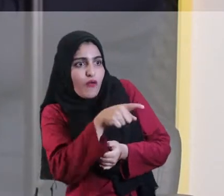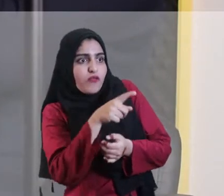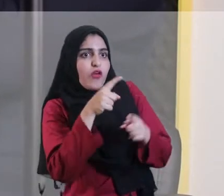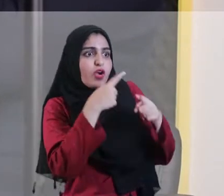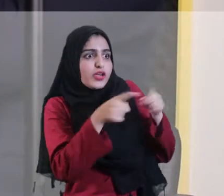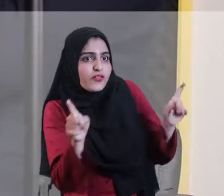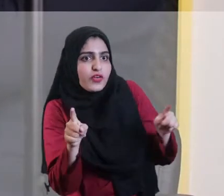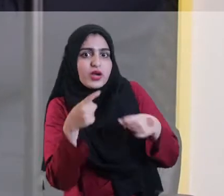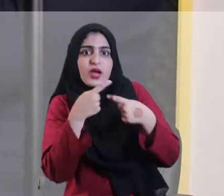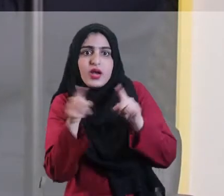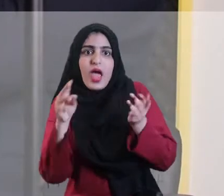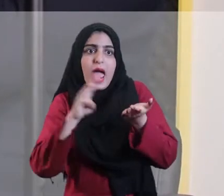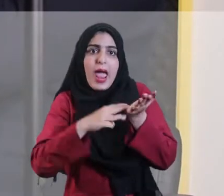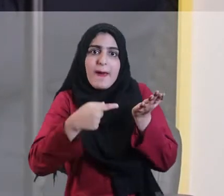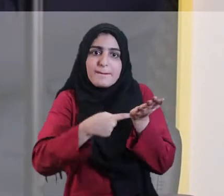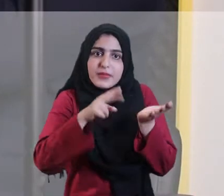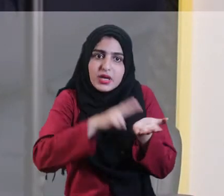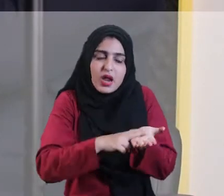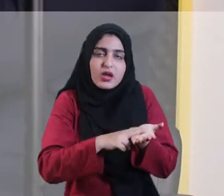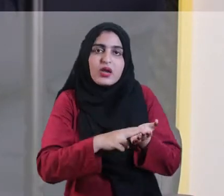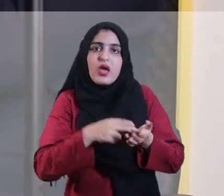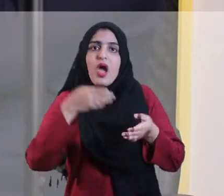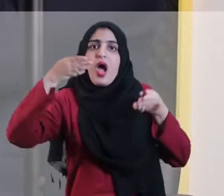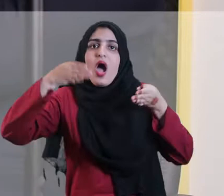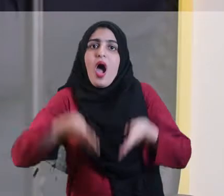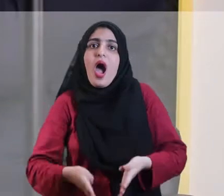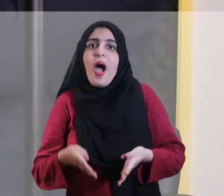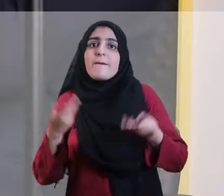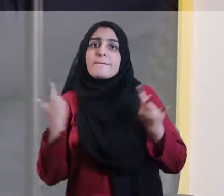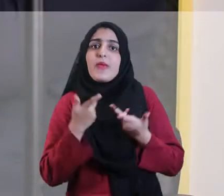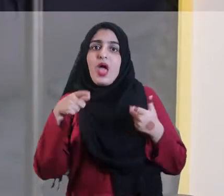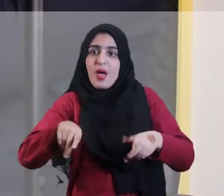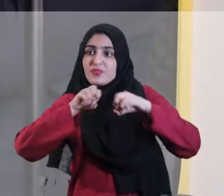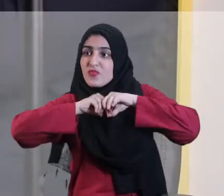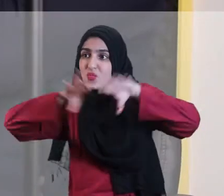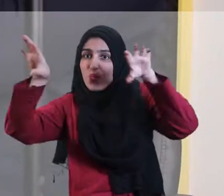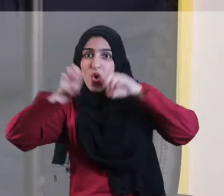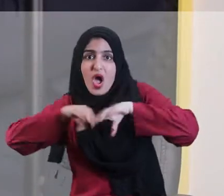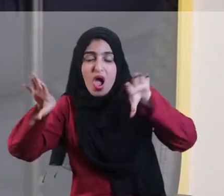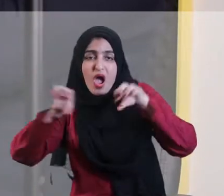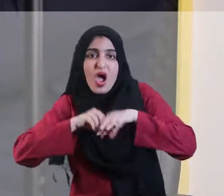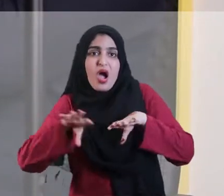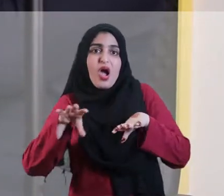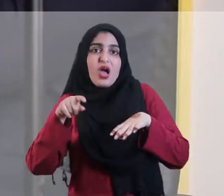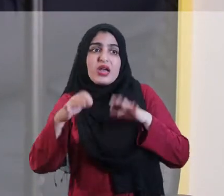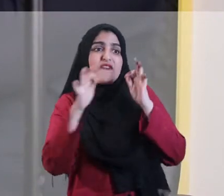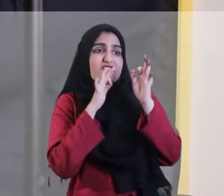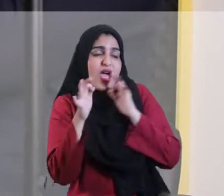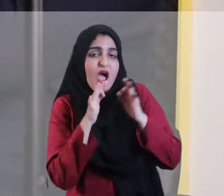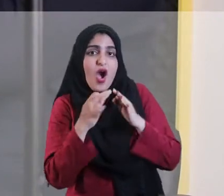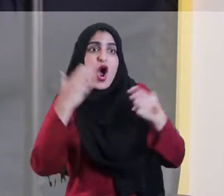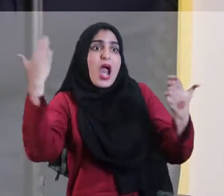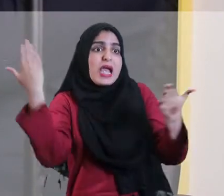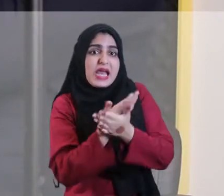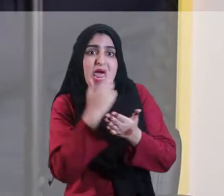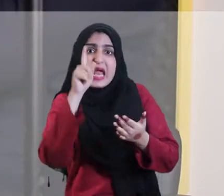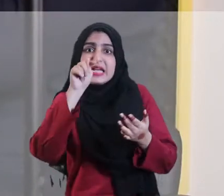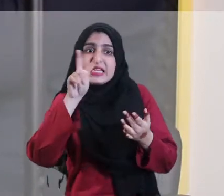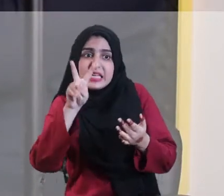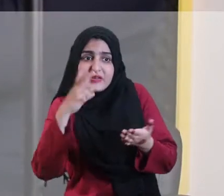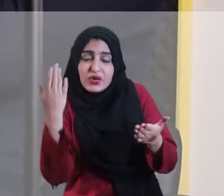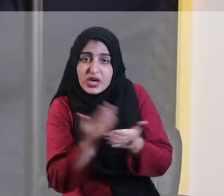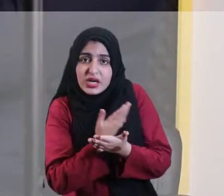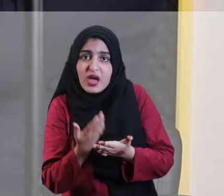बनाया है वह फ्रेंड्स हम का जमाना बना आप क्या है विद सोशल मीडिया है मशरूमिंग आफ डिफरेंट चैनल्स व्हाट दो पीपल